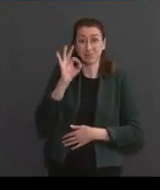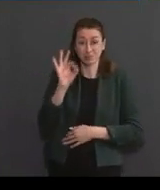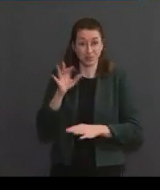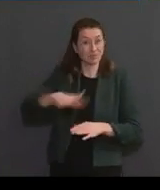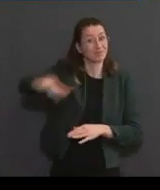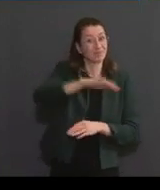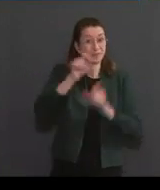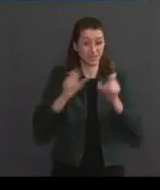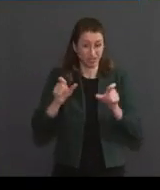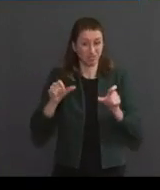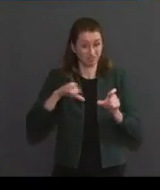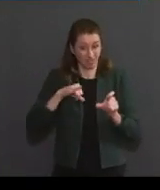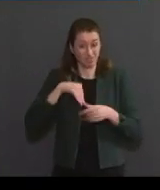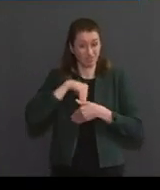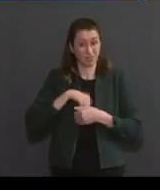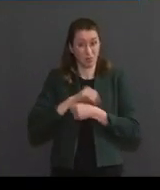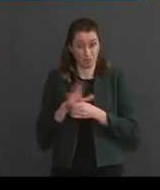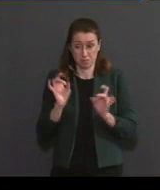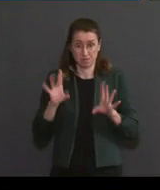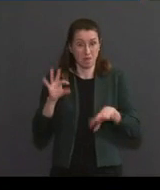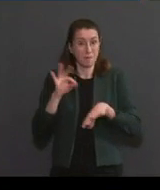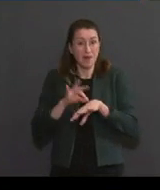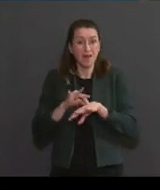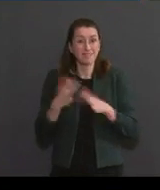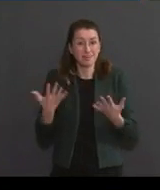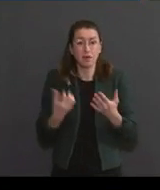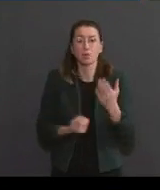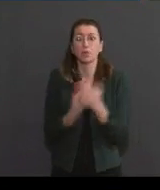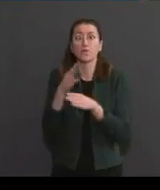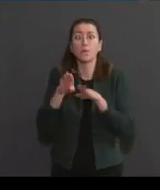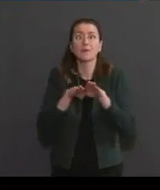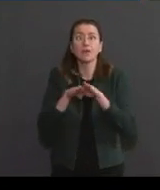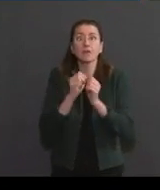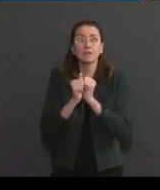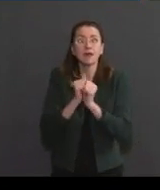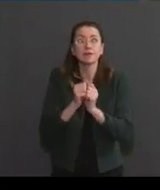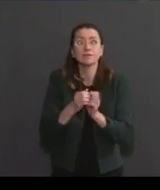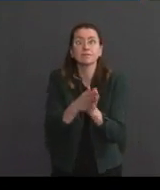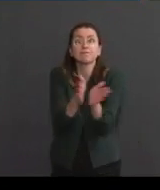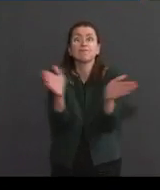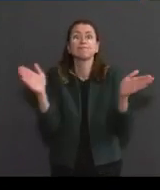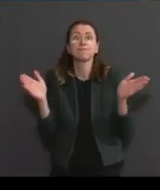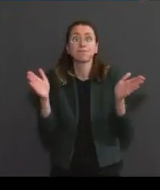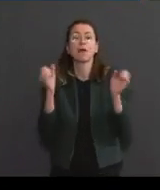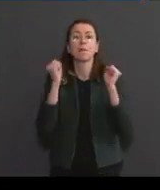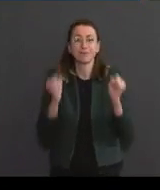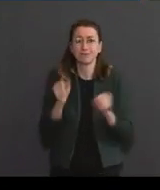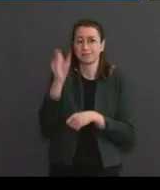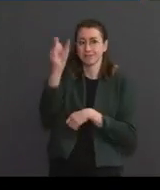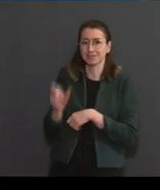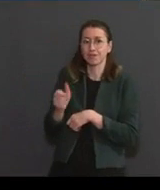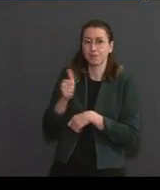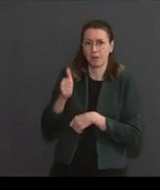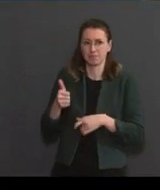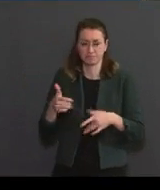qui est remise en place, on va pouvoir récupérer ainsi des gens infectés qui peuvent transmettre la maladie.